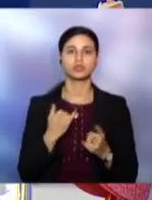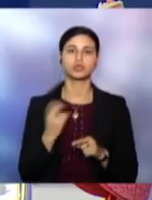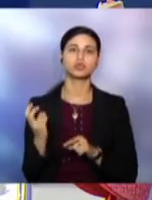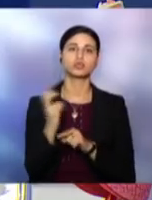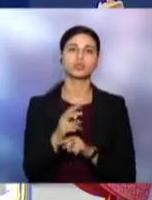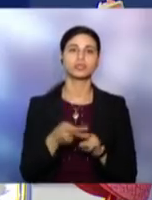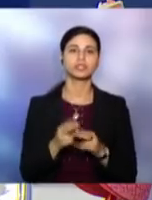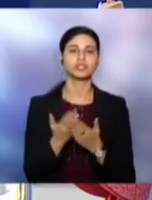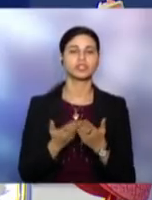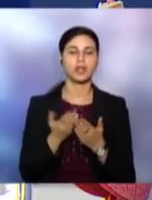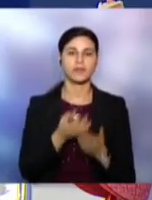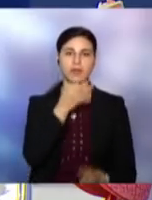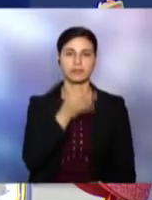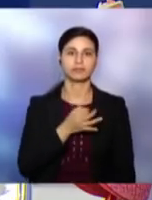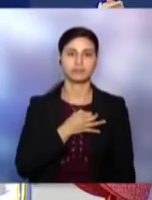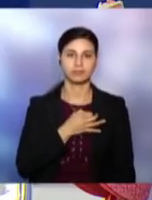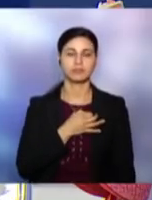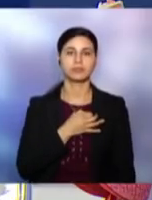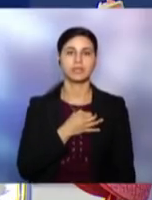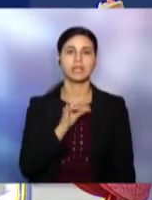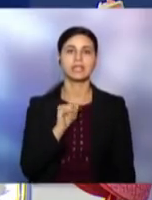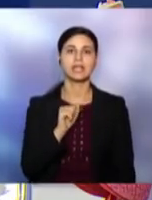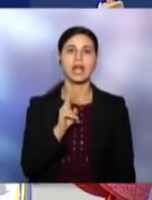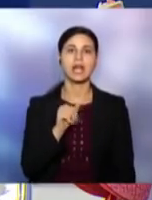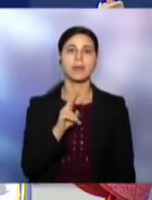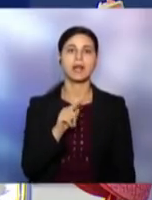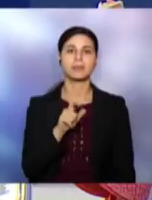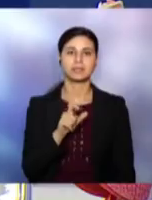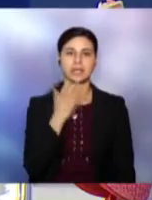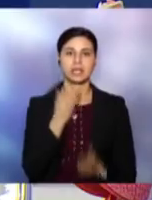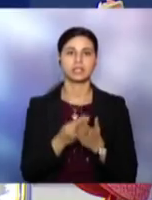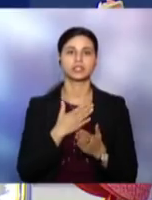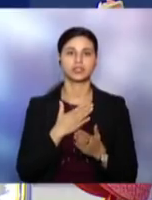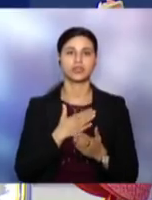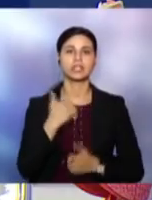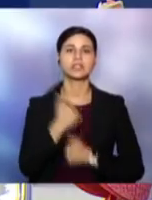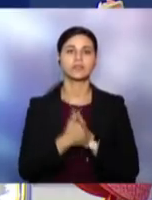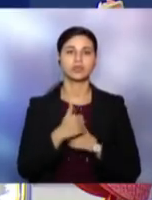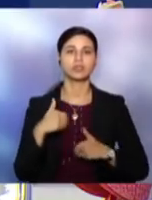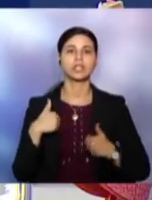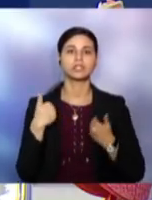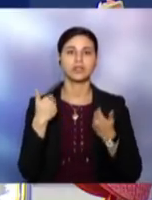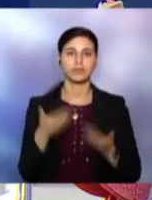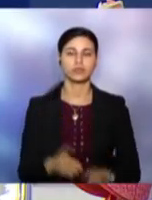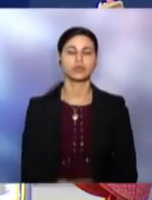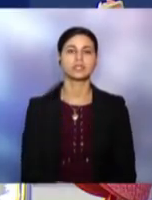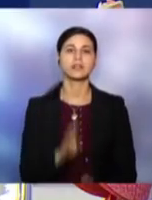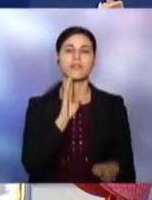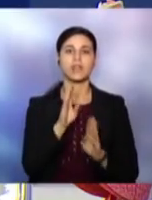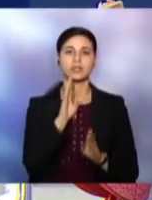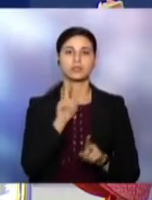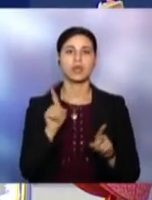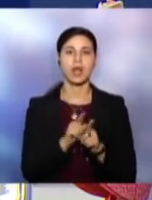ამ რეკომენდაციებისათვის. ია კამკამიძე არის გამარჯვებული ჩვენს ვიქტორინაში, რა თქმა უნდა, ვულოცავთ Facebook-ზე.